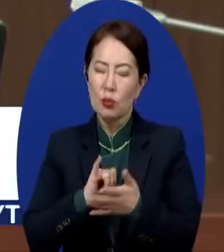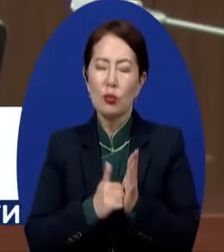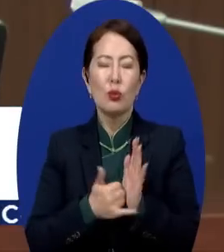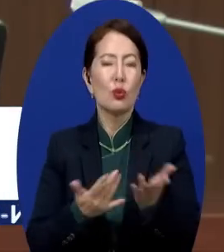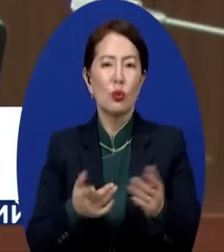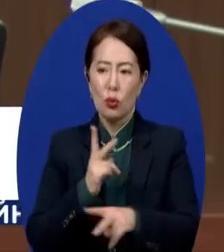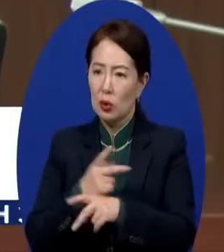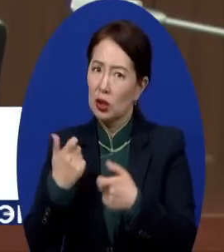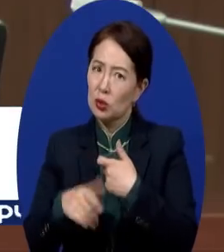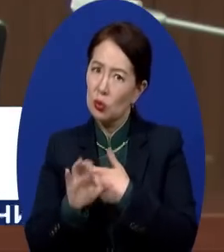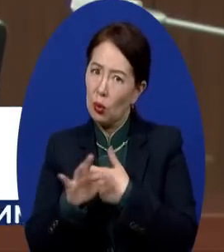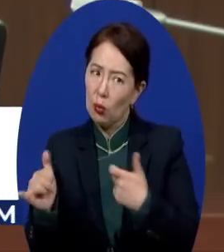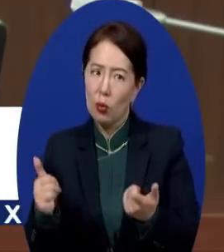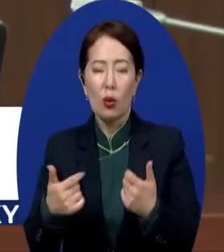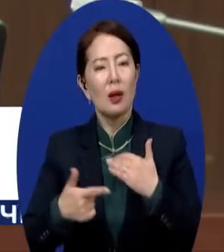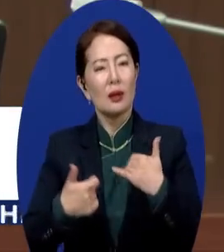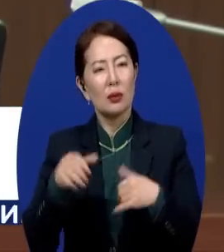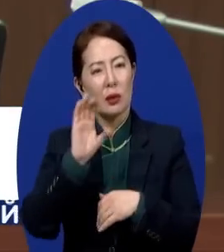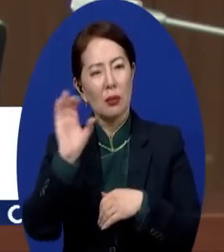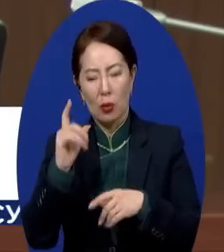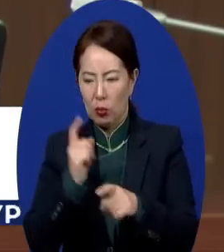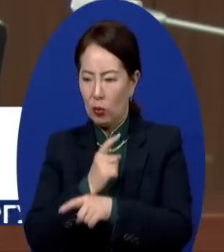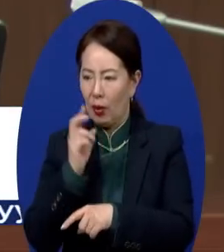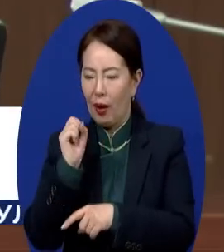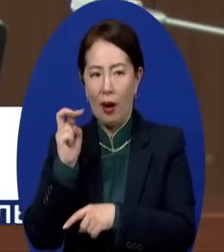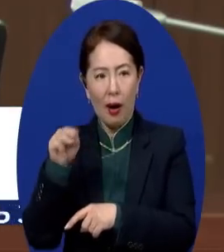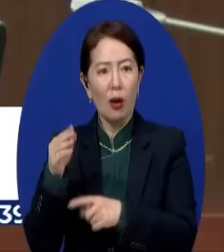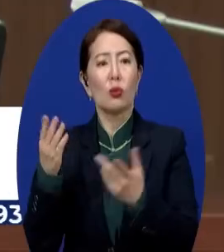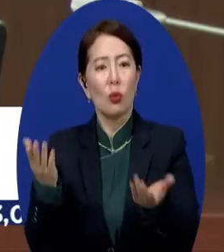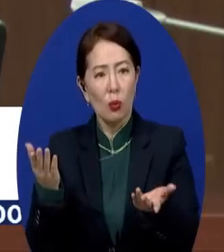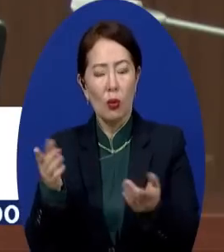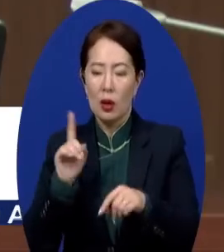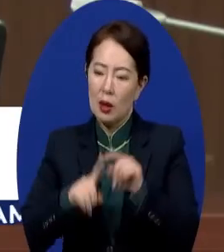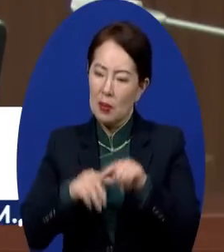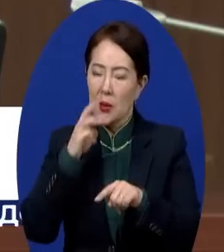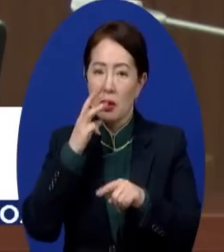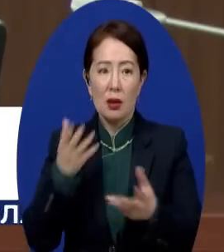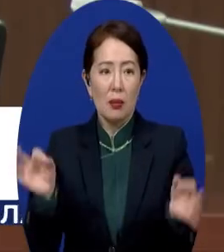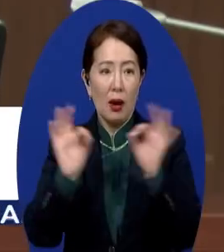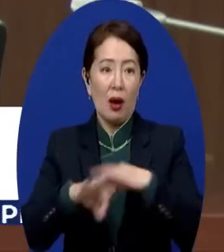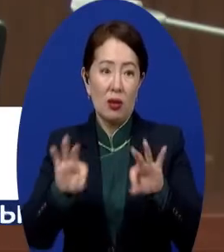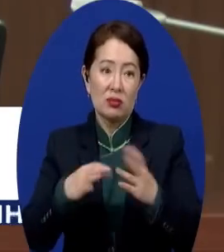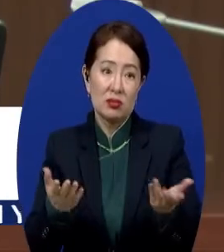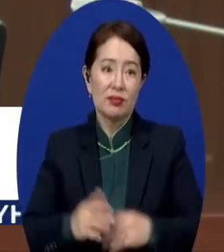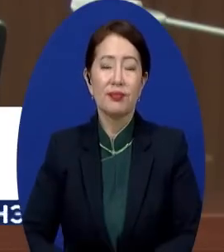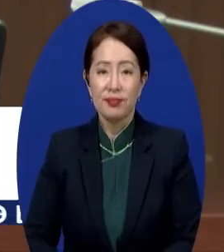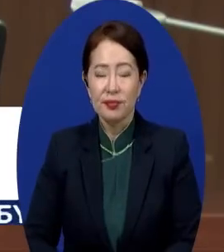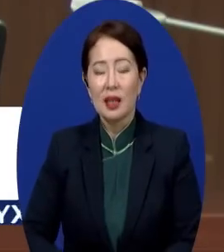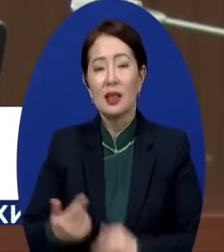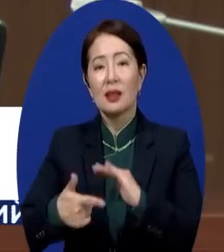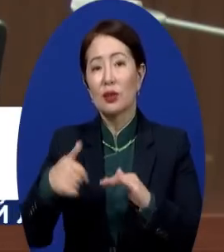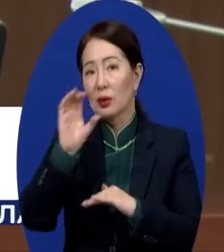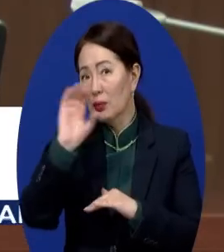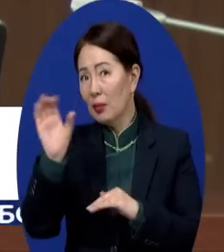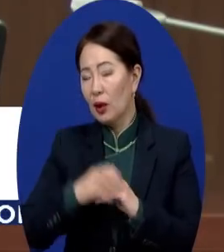дүрмэнд нийцэхгүй байгаа юм? Эсвэл татварын байгууллага ингэж буруу акт тавьчихсан юм? Ямар нэгэн мэдээлэл бол байхгүй байгаа юм. Татварын